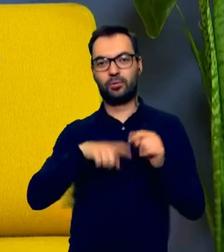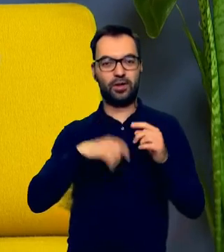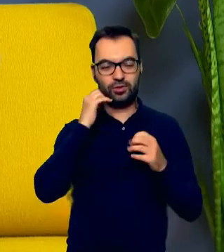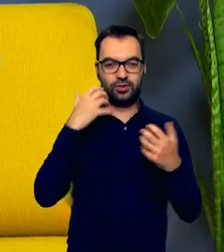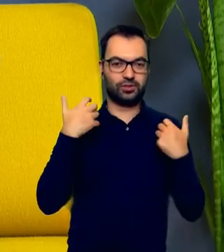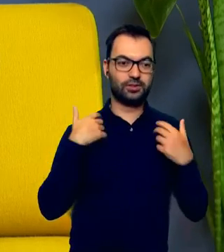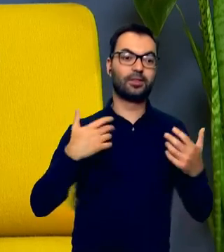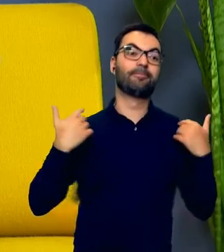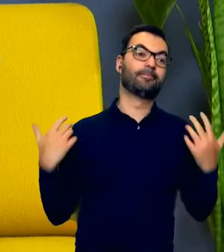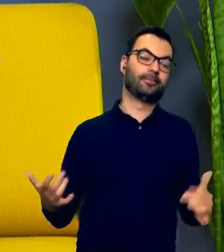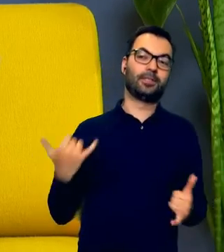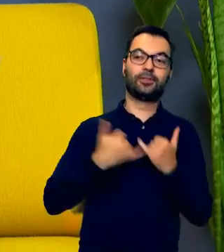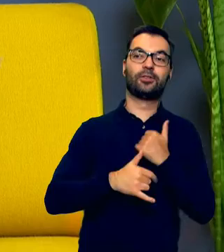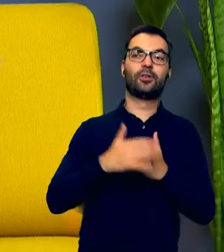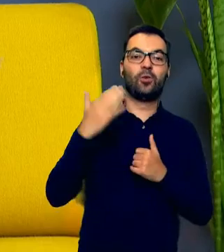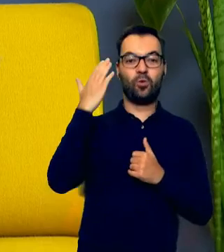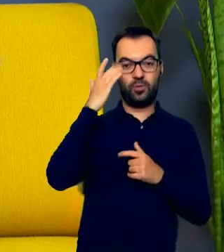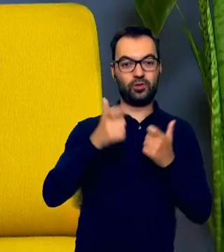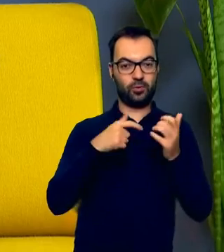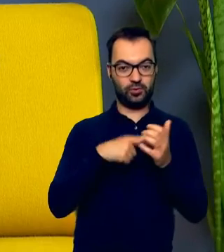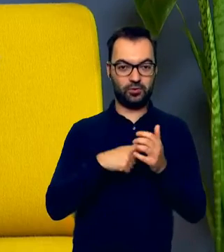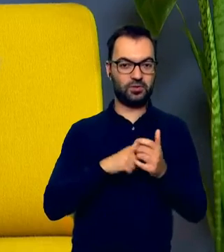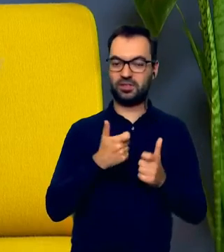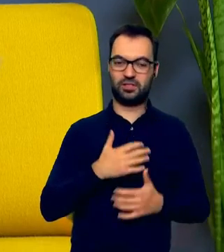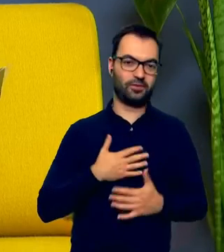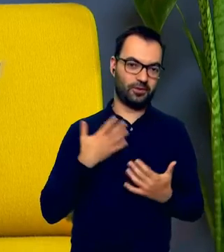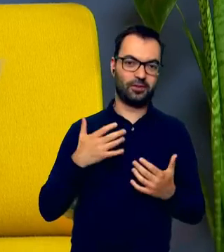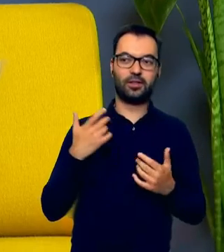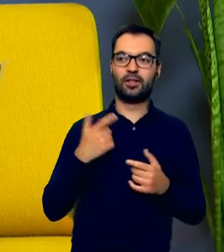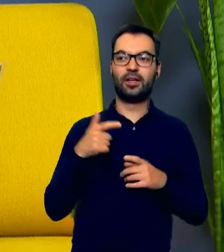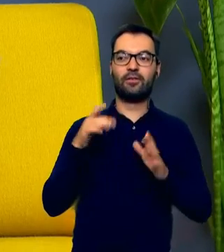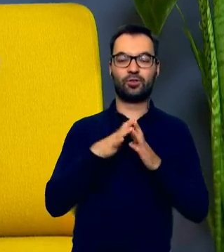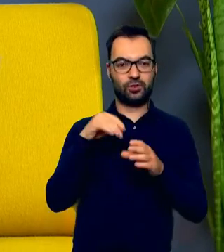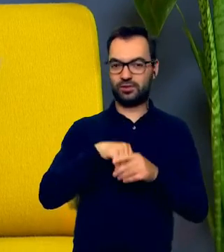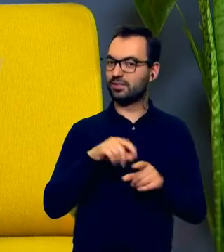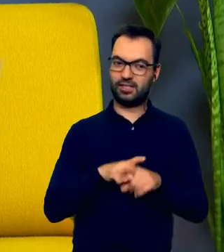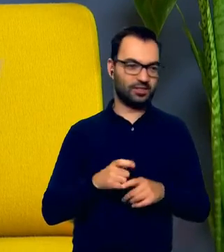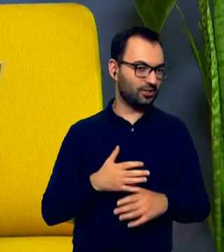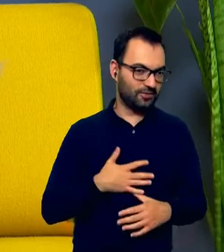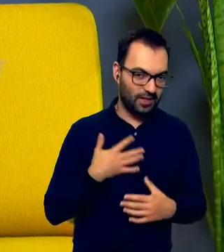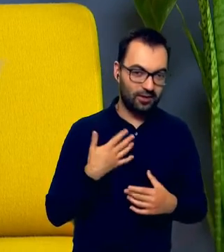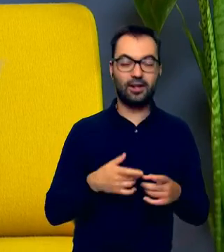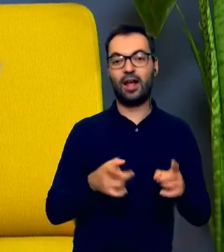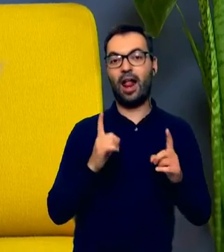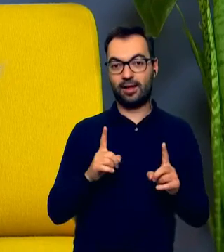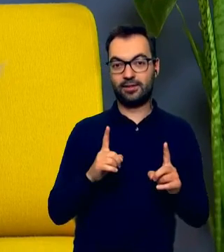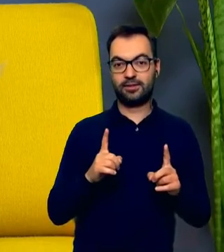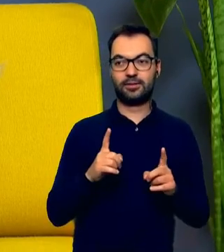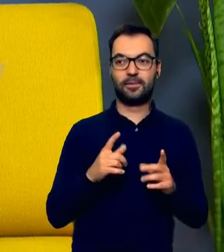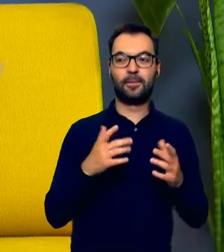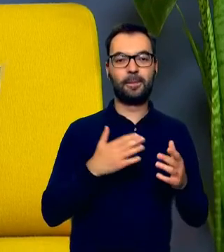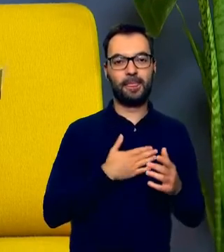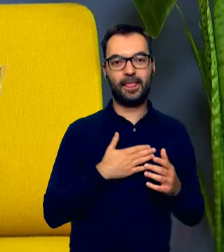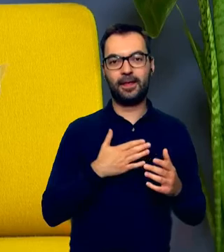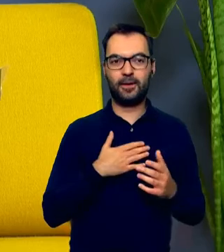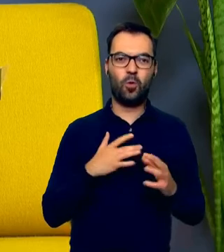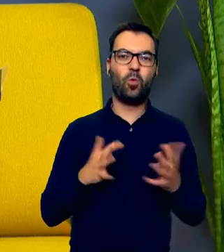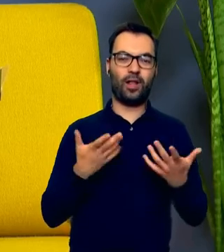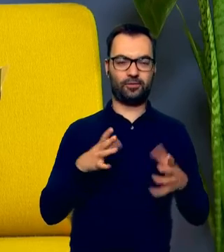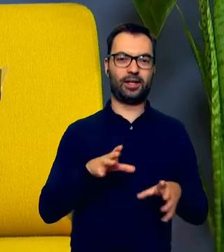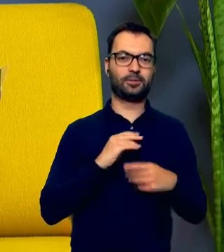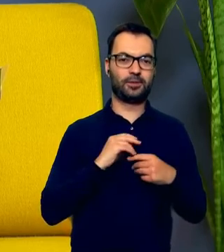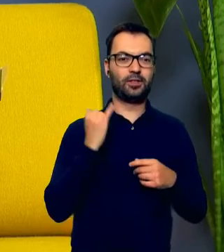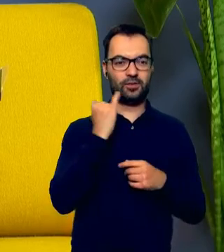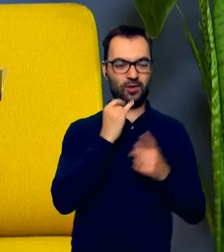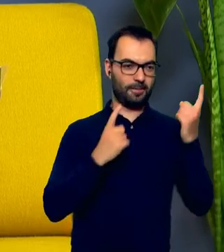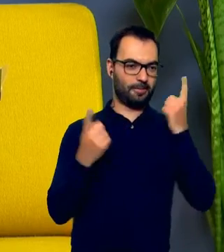więc to, że umiesz taką narrację, mnie nie zdziwiło. To, że jest ona w tej książce, mnie nie zdziwiło, ale też z dużą jakąś taką łatwością przyjąłam